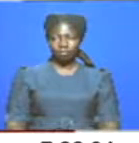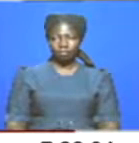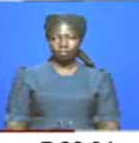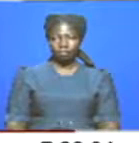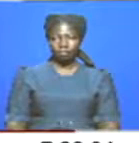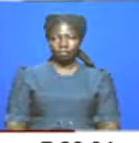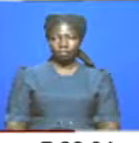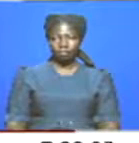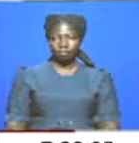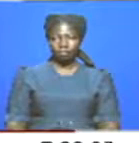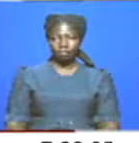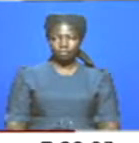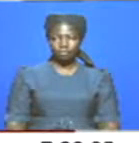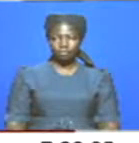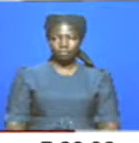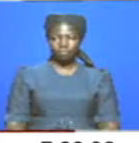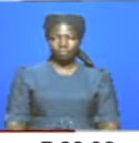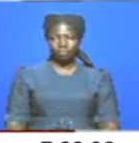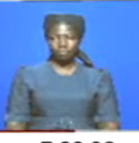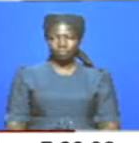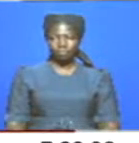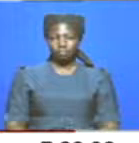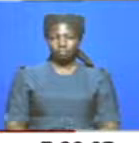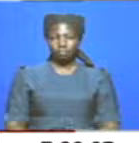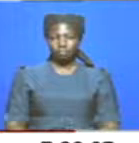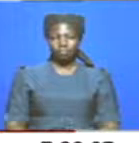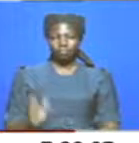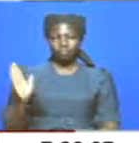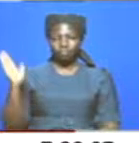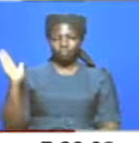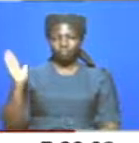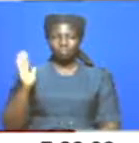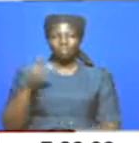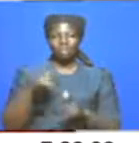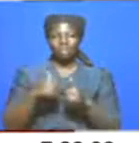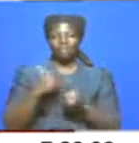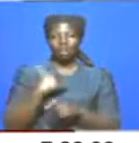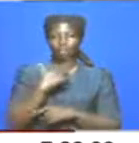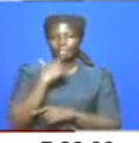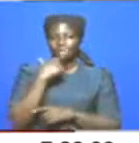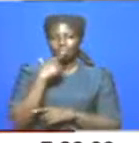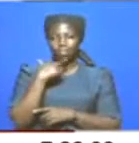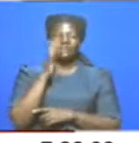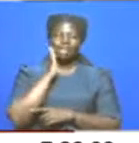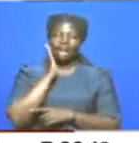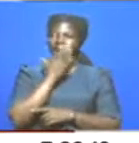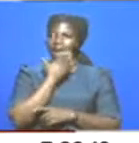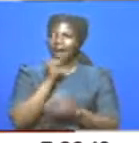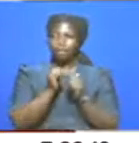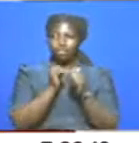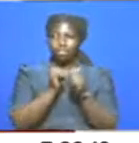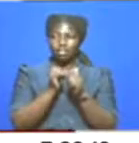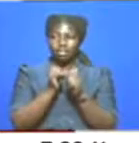or green. Alafu pia kuna rangi nyeupe ambayo mara nyingi naona unapendelea kuvalia